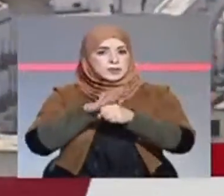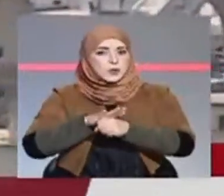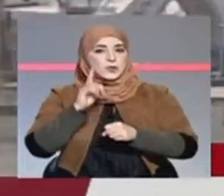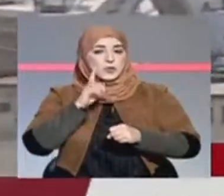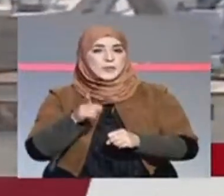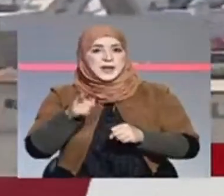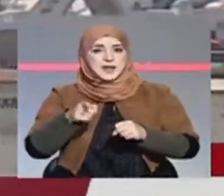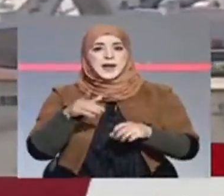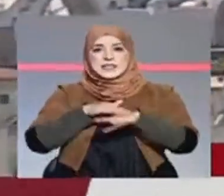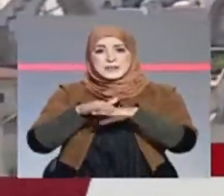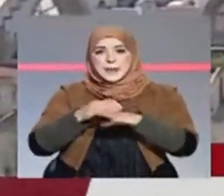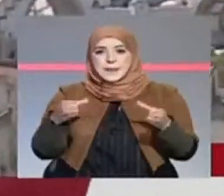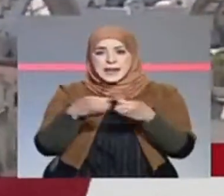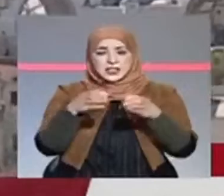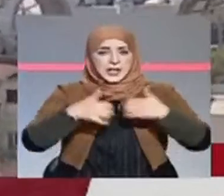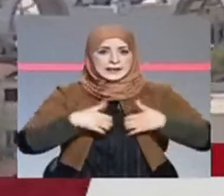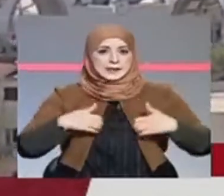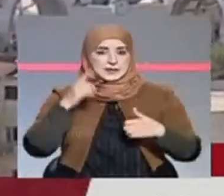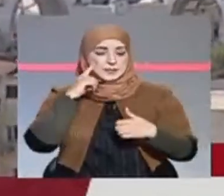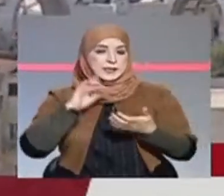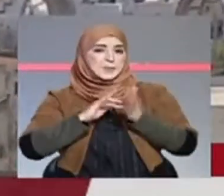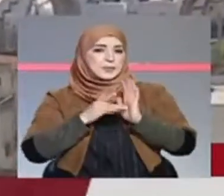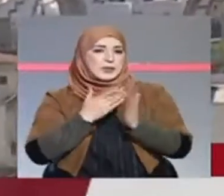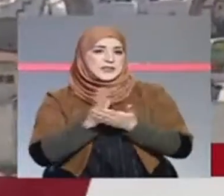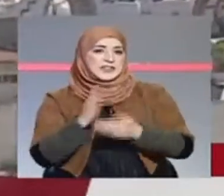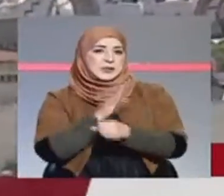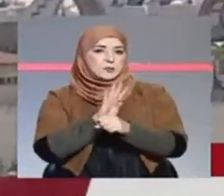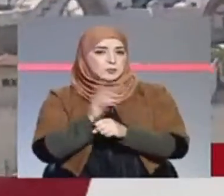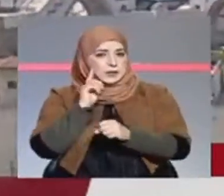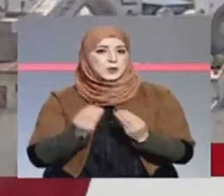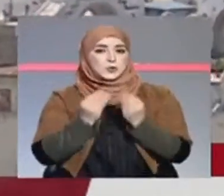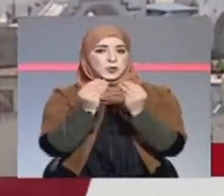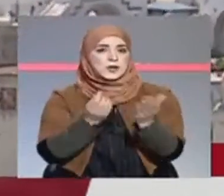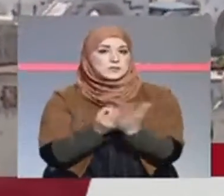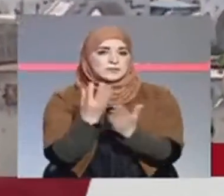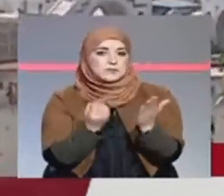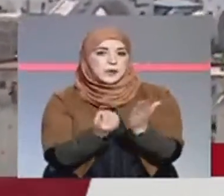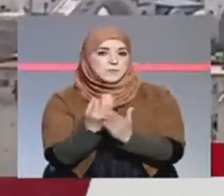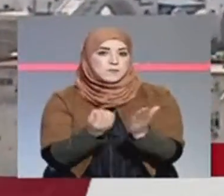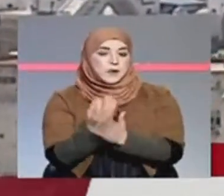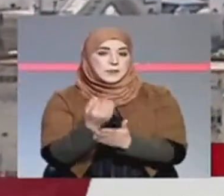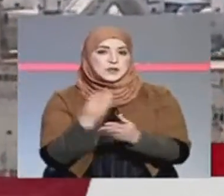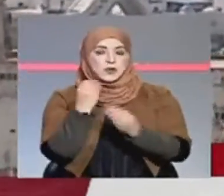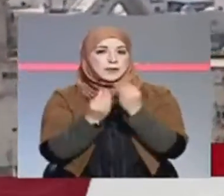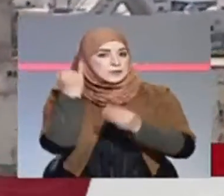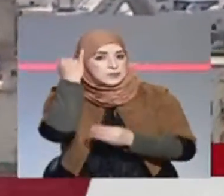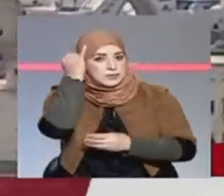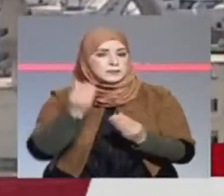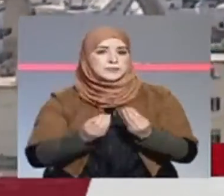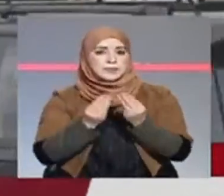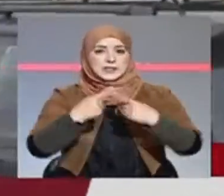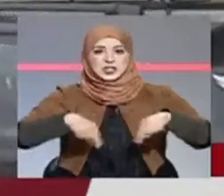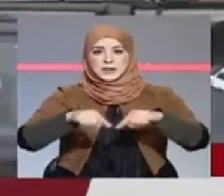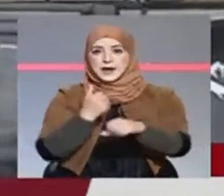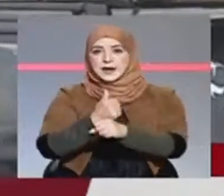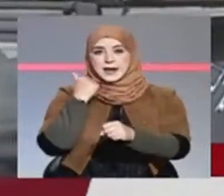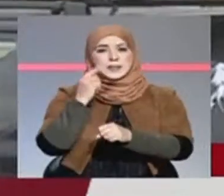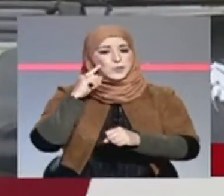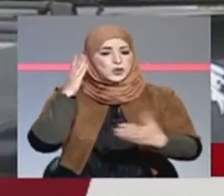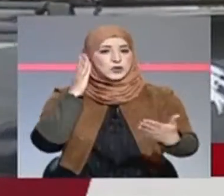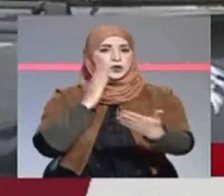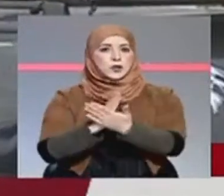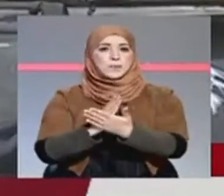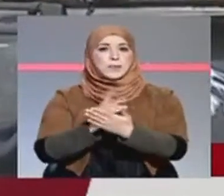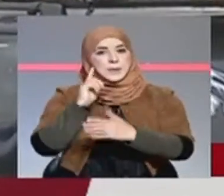دفع اللجنه العلميه لمكافحه فيروس كورونا تقديم بعض المقترحات خلال اجتماعها امس بهدف الحد قدر الامكان